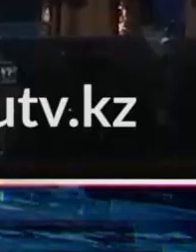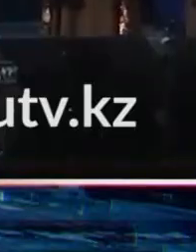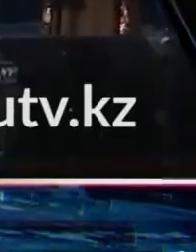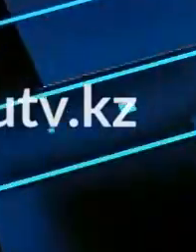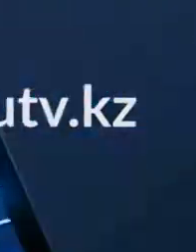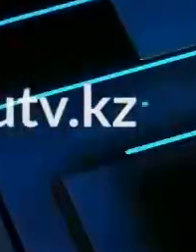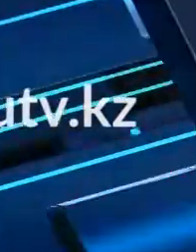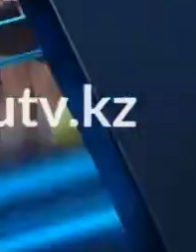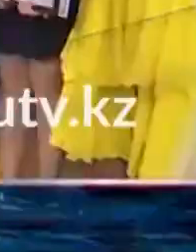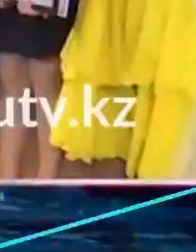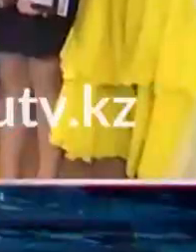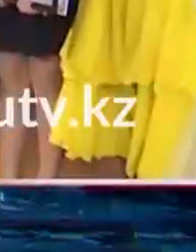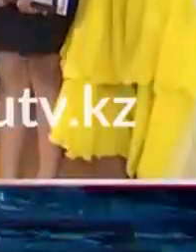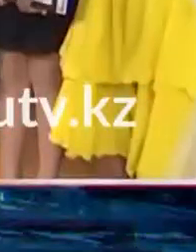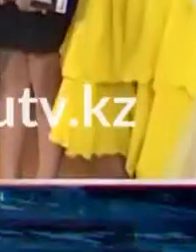қатысты.